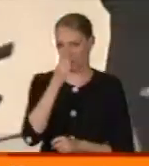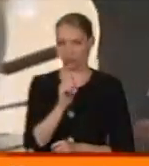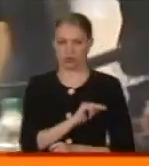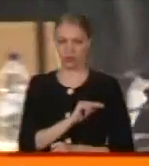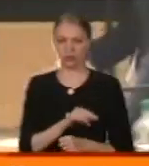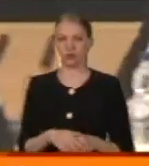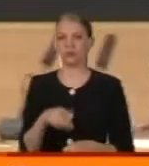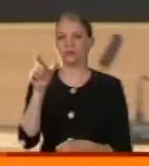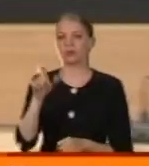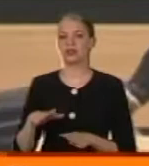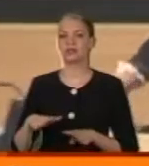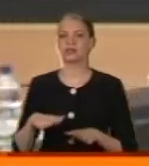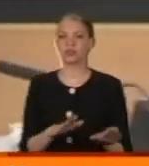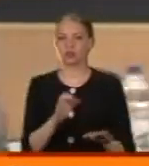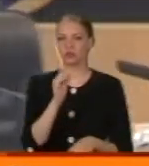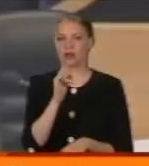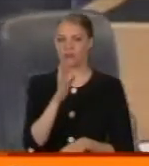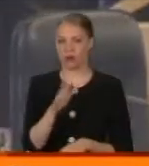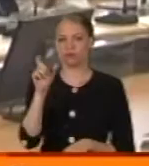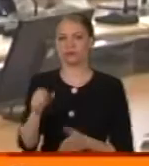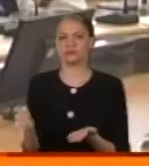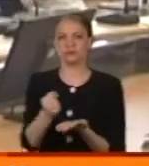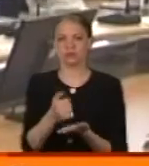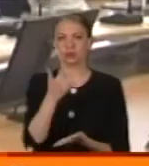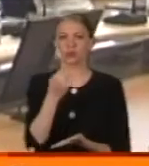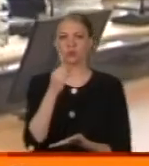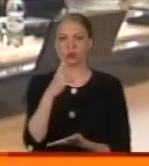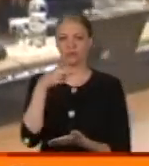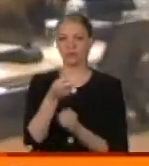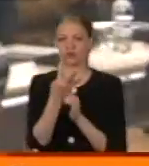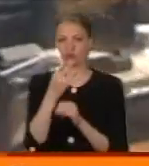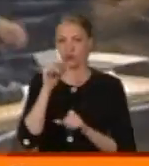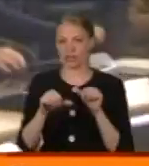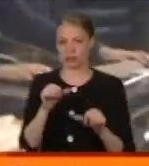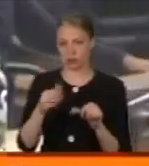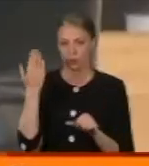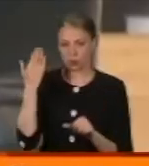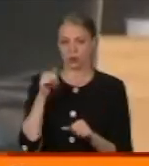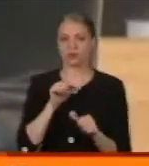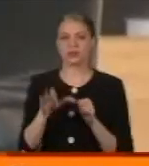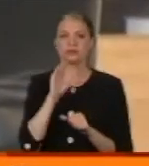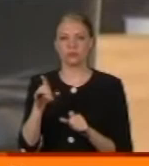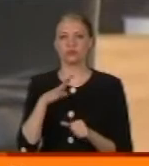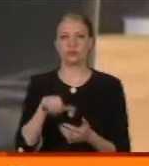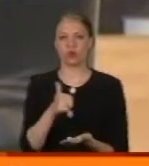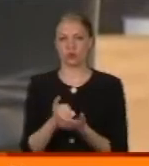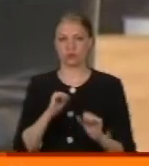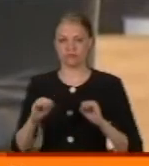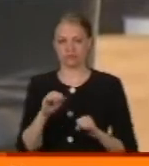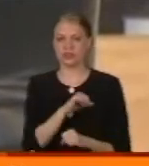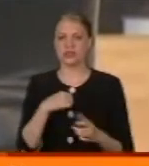роботу. Нагадаю, заступником Авакова Згуладзе призначили в грудні 2014 року. Саме вона була рушійною